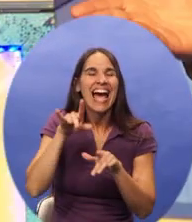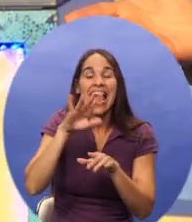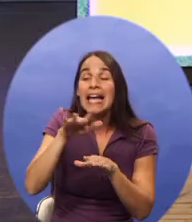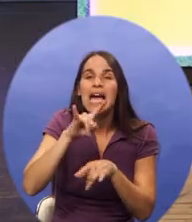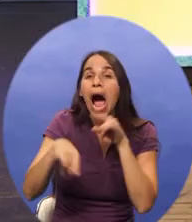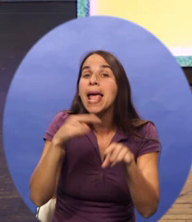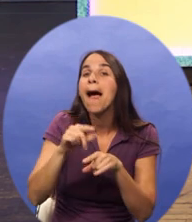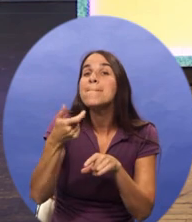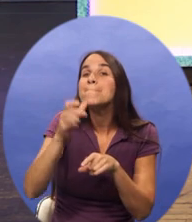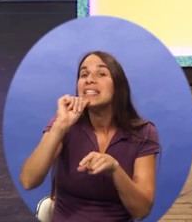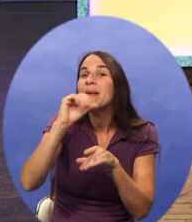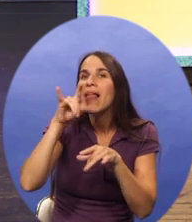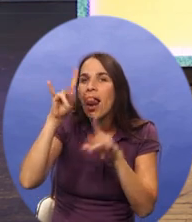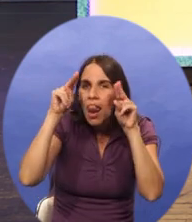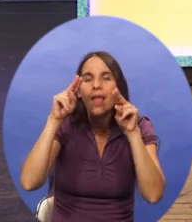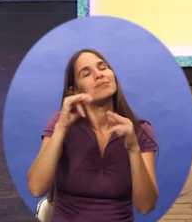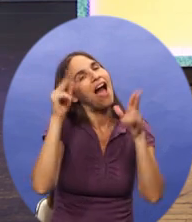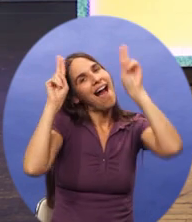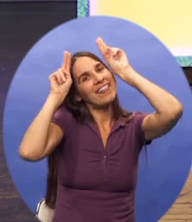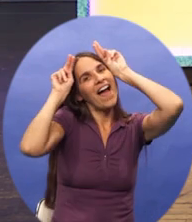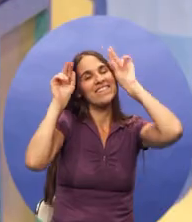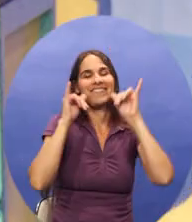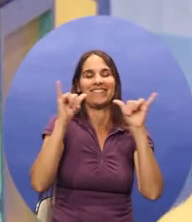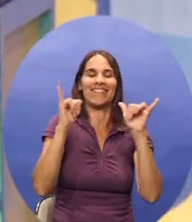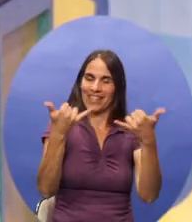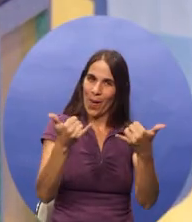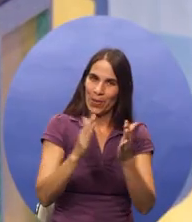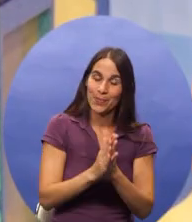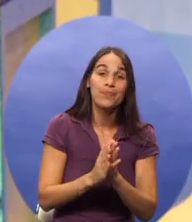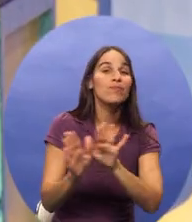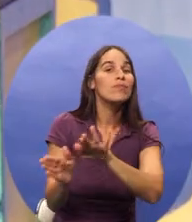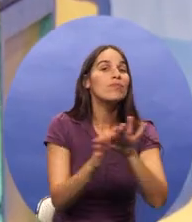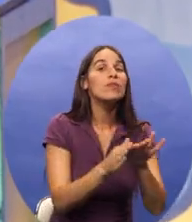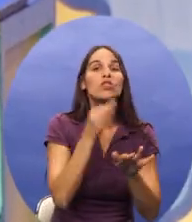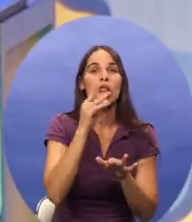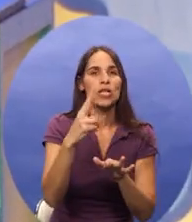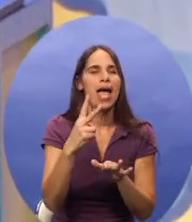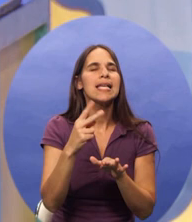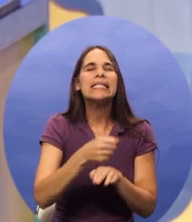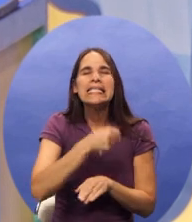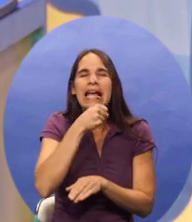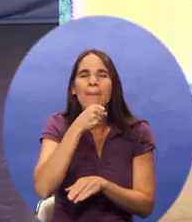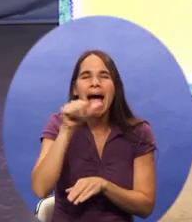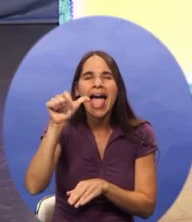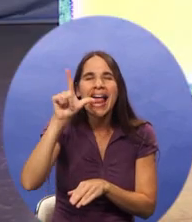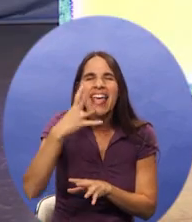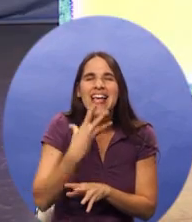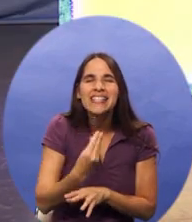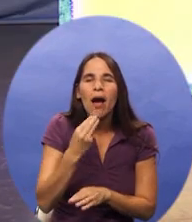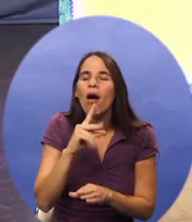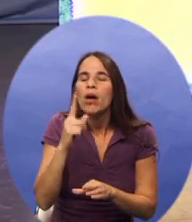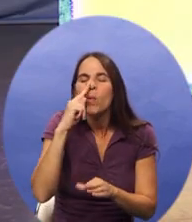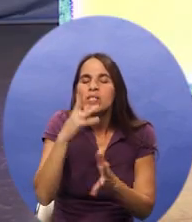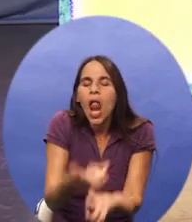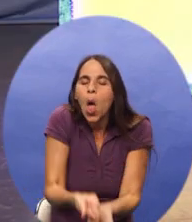פטל? ארנב! יפה מאוד. שאלה שנייה. מה ניסה סבא אליעזר להוציא